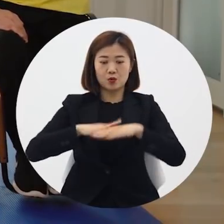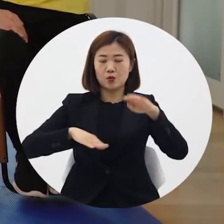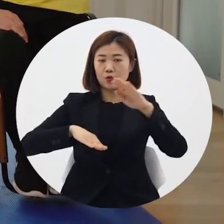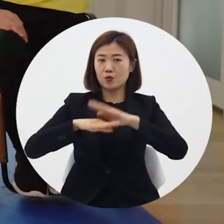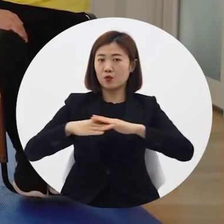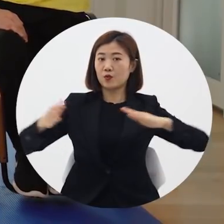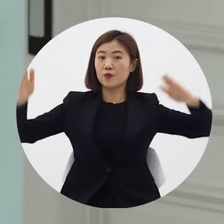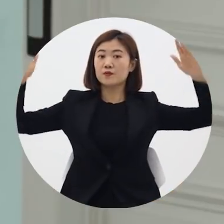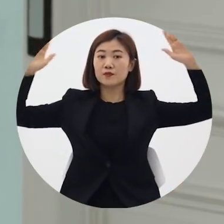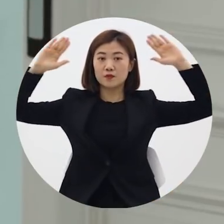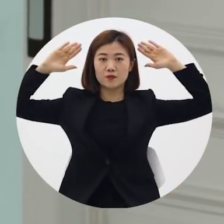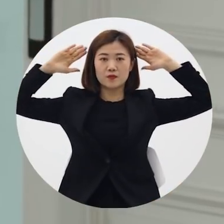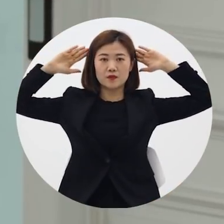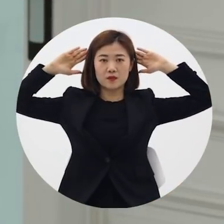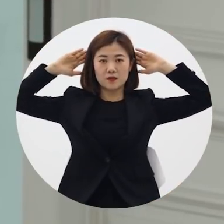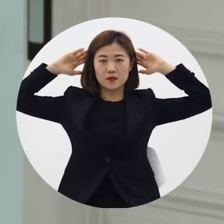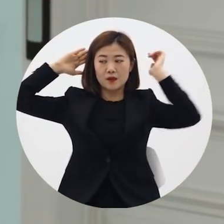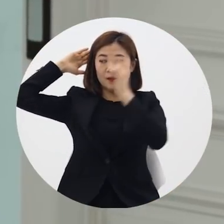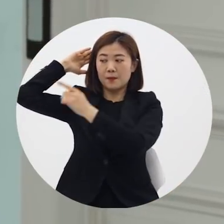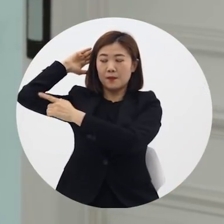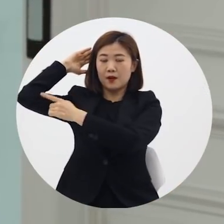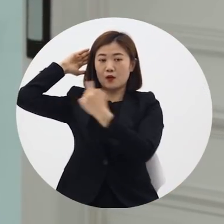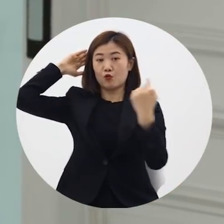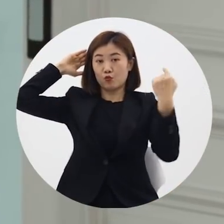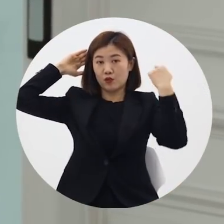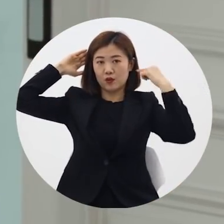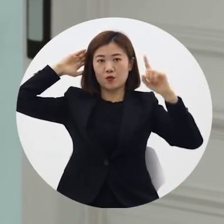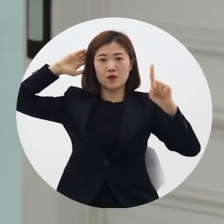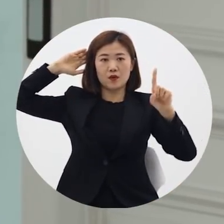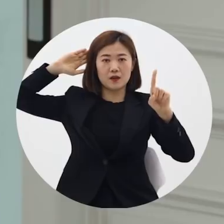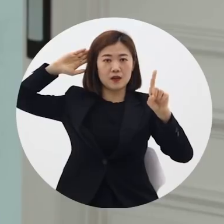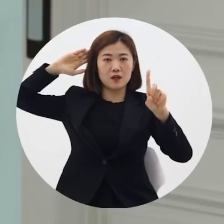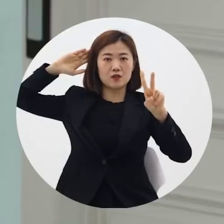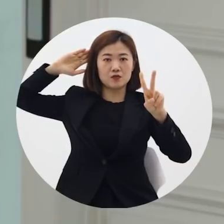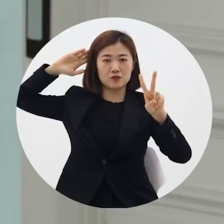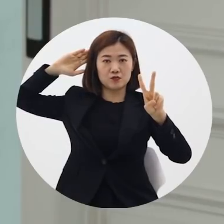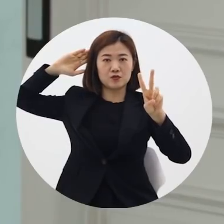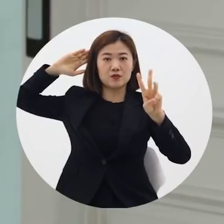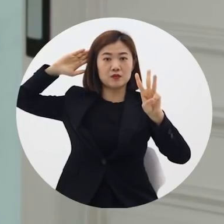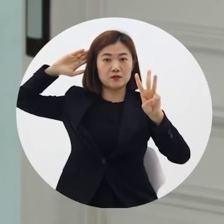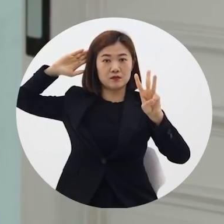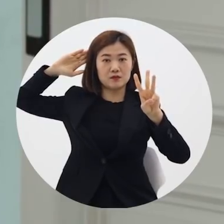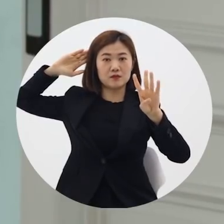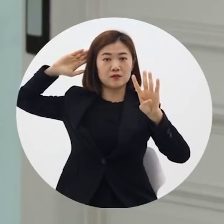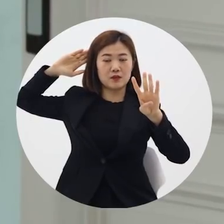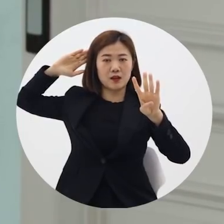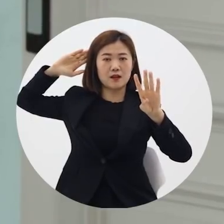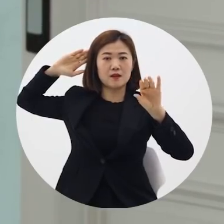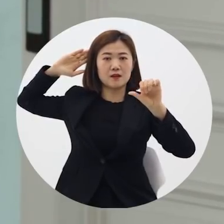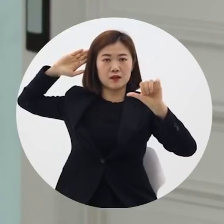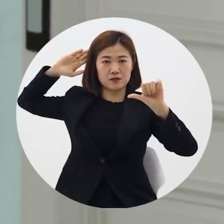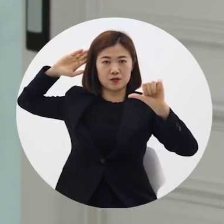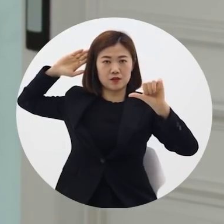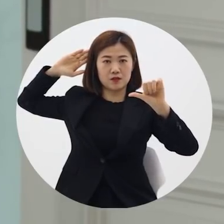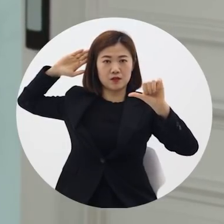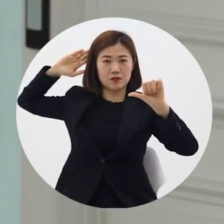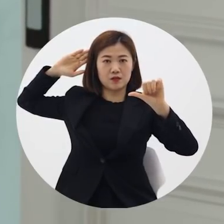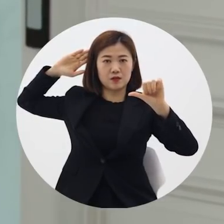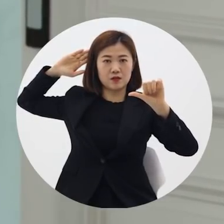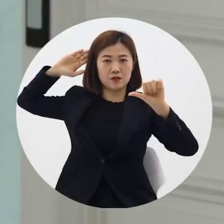해주십니다. 팔꿈치가 뒤로 가도록 하나, 둘, 셋, 넷,